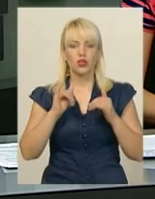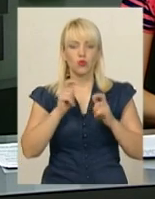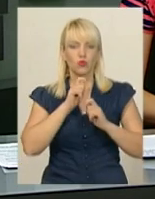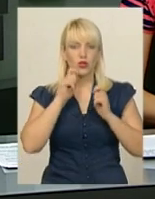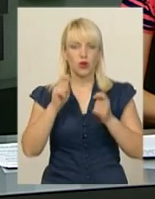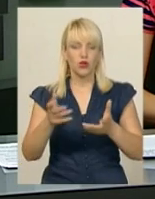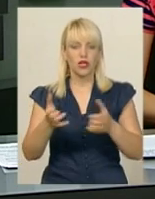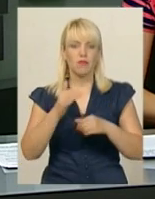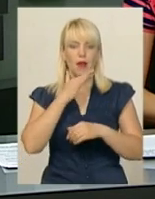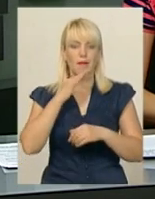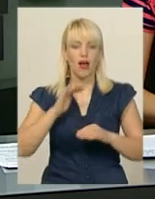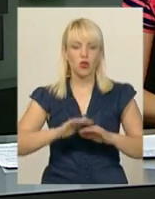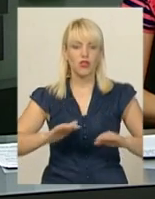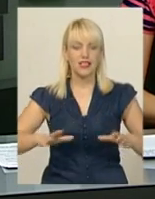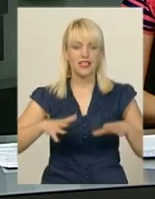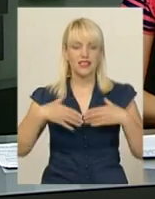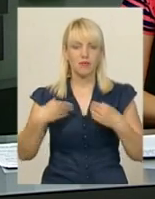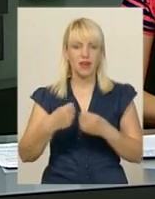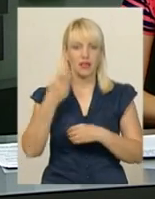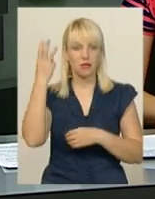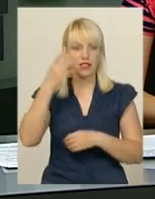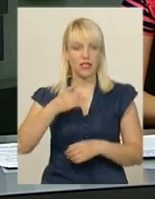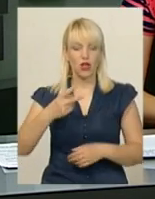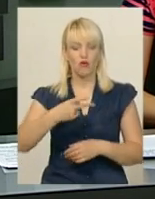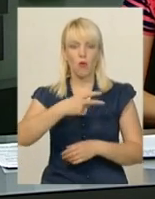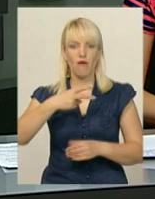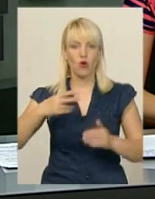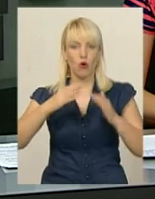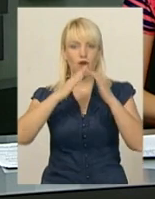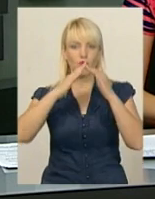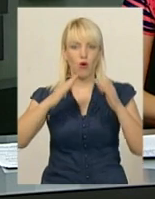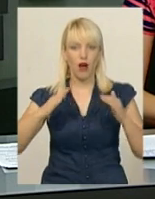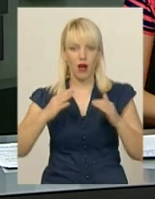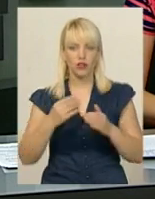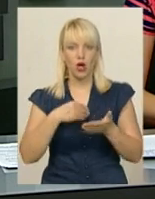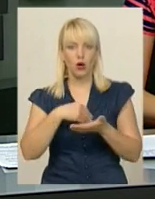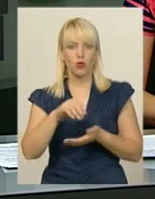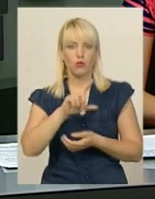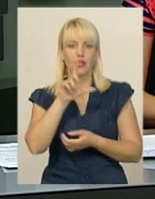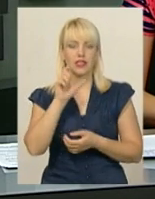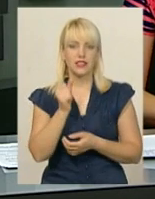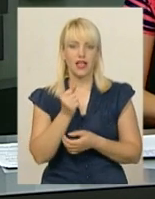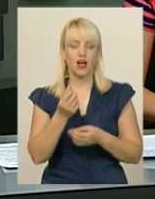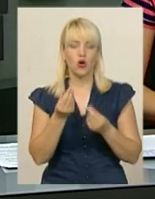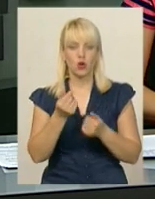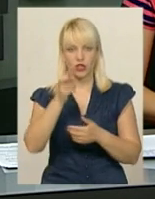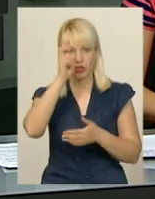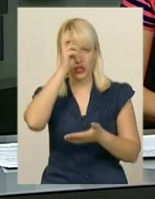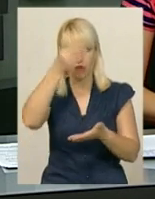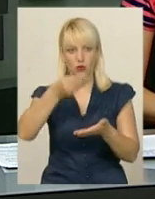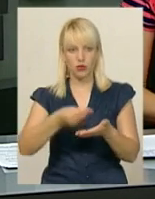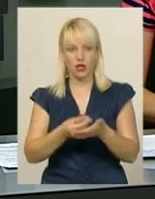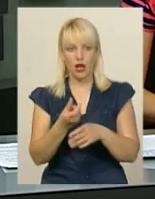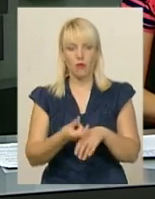отримала багатодітна сім'я з Хмельницького району. Двоповерхову хату родині Юлії Черенкової купили за гроші з державного бюджету за